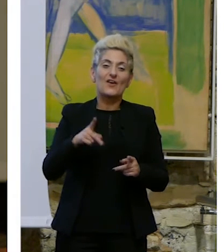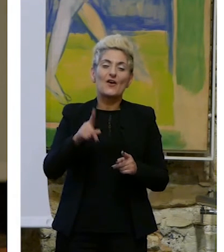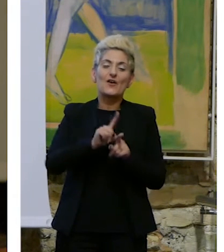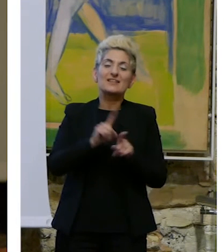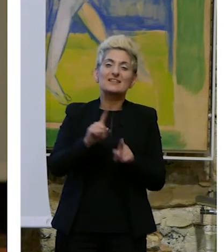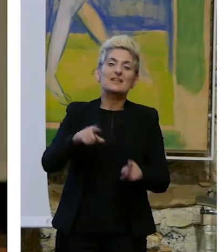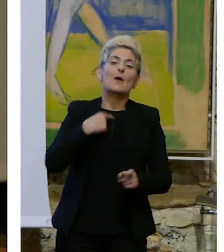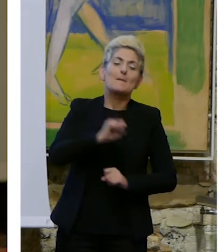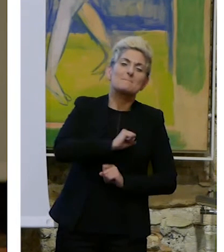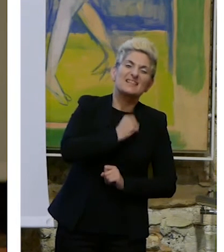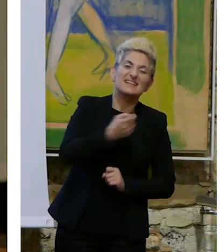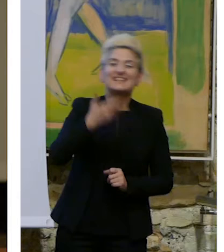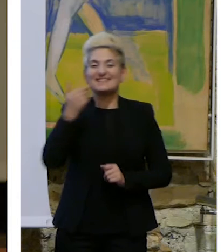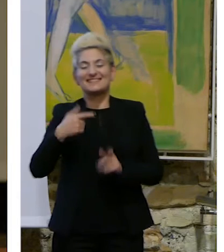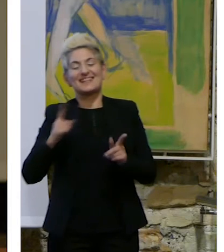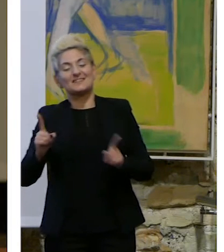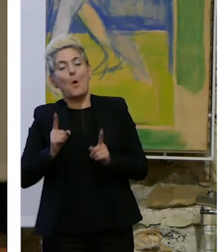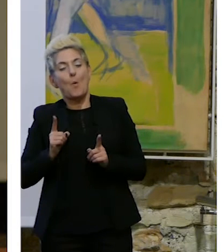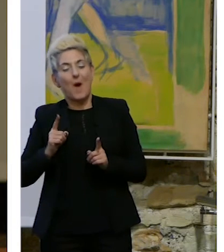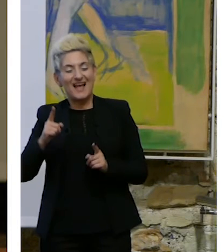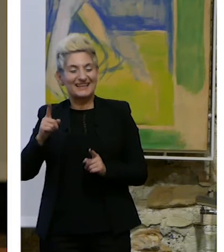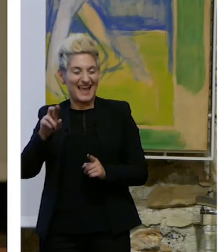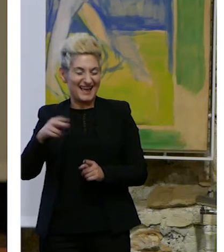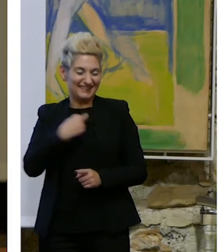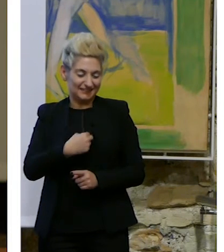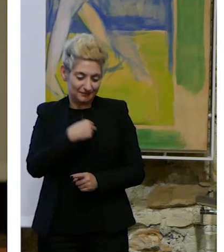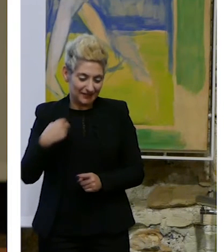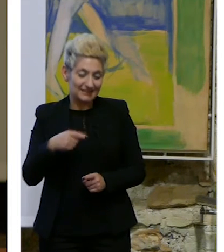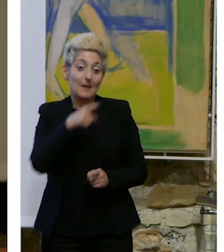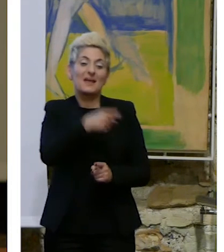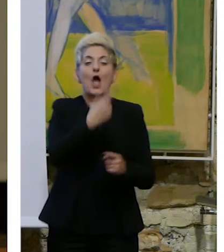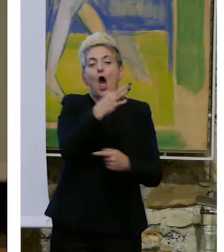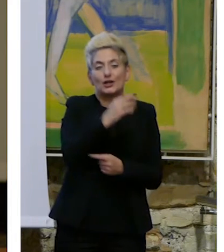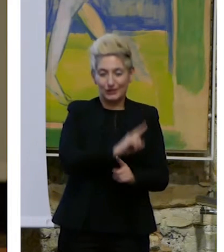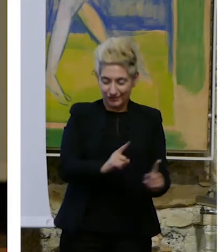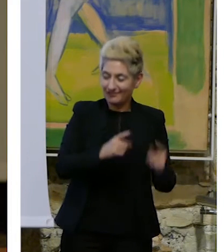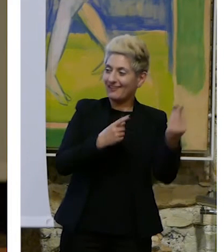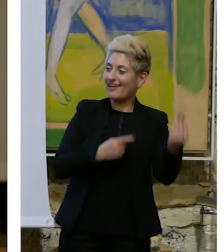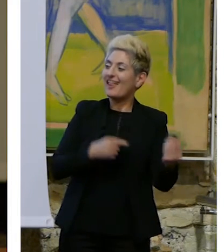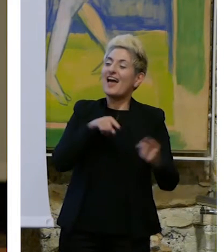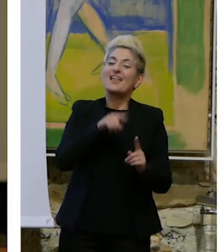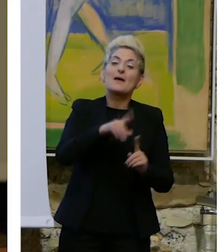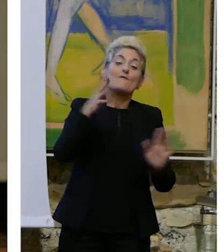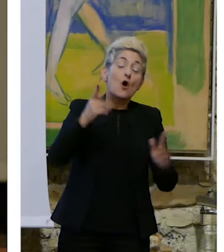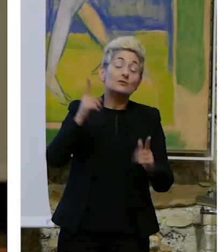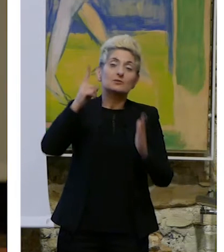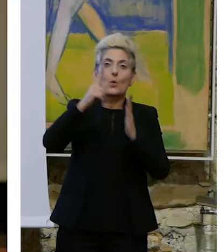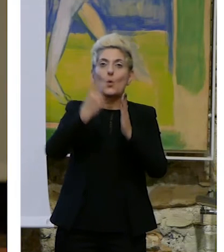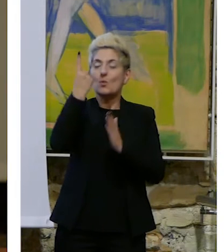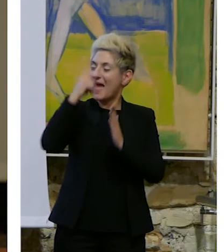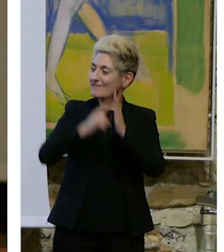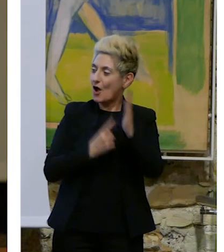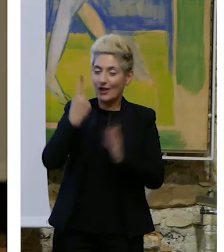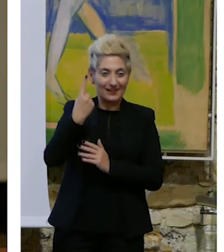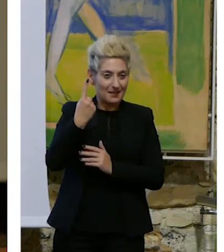della Pietà senza guardie svizzere, che a sua volta non so se sia bene o male, forse un giorno, una volta al mese fate vedere la